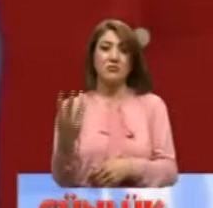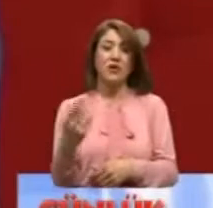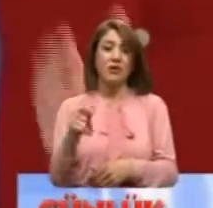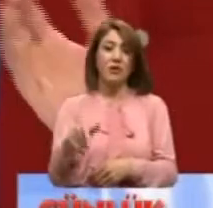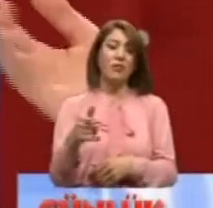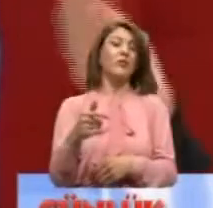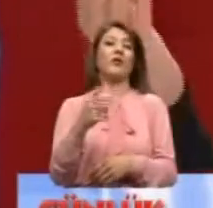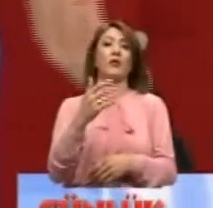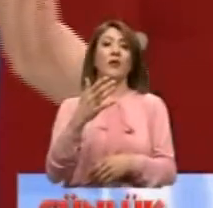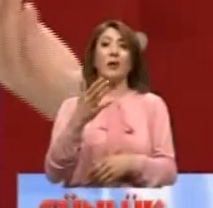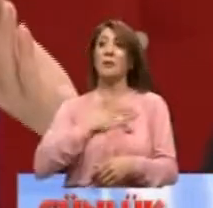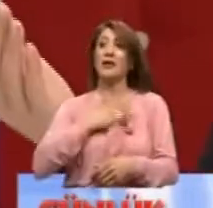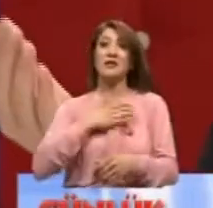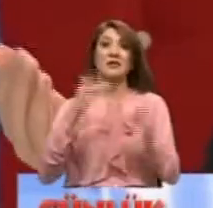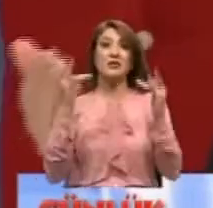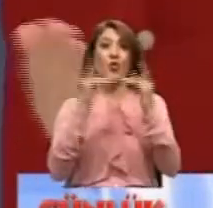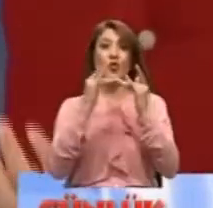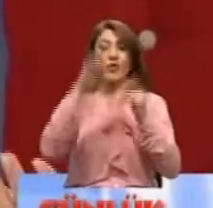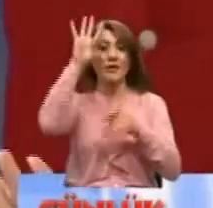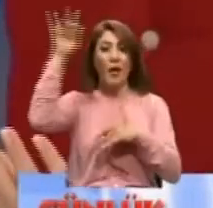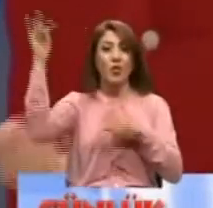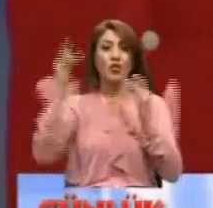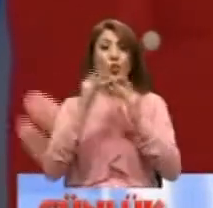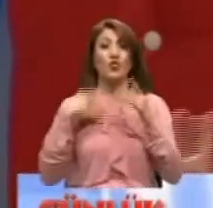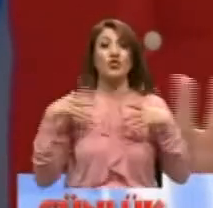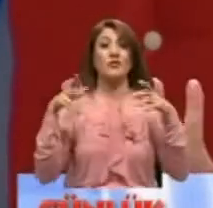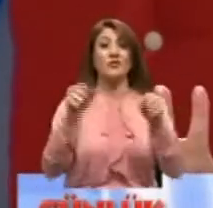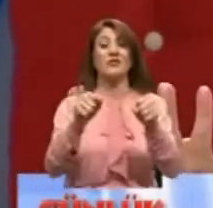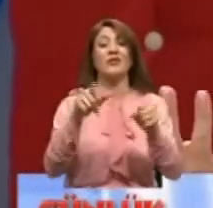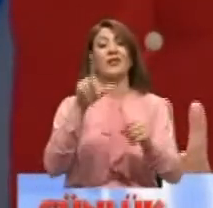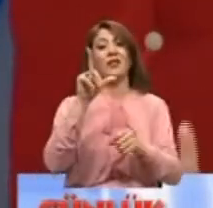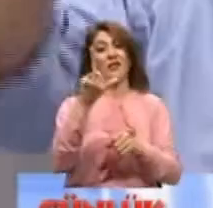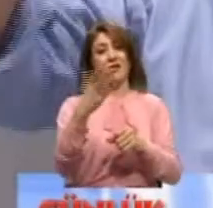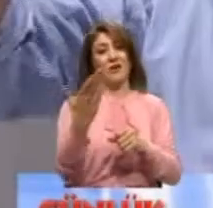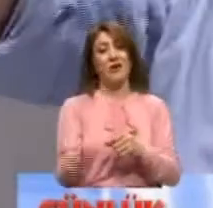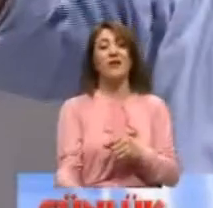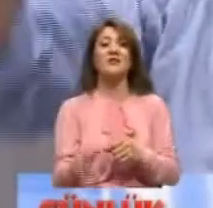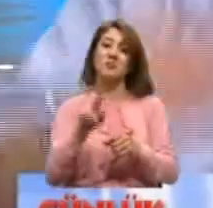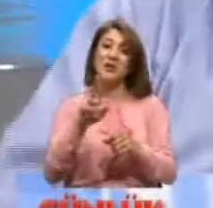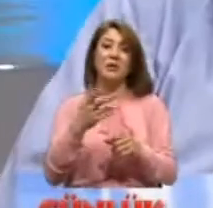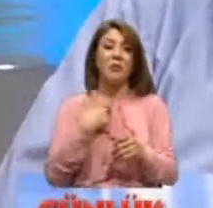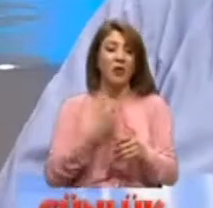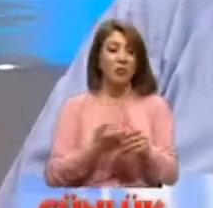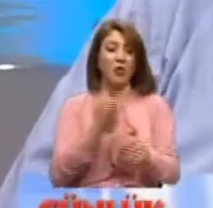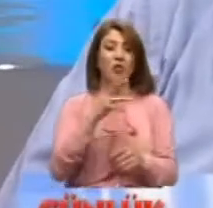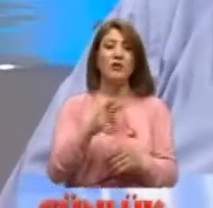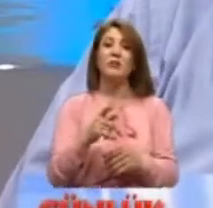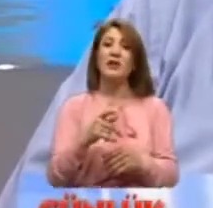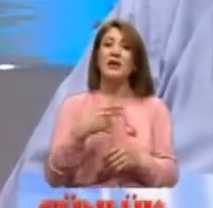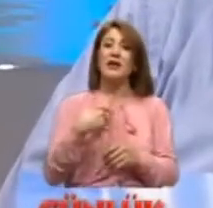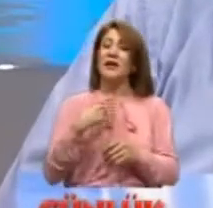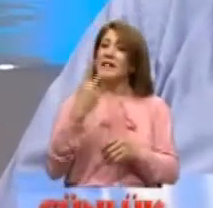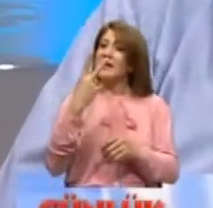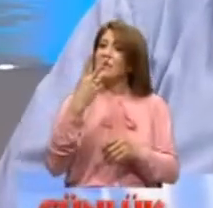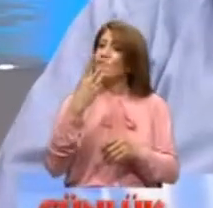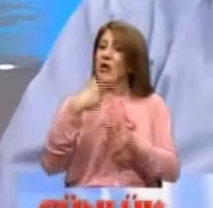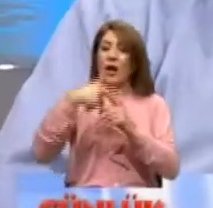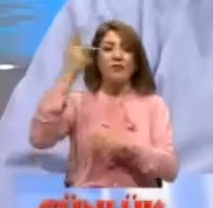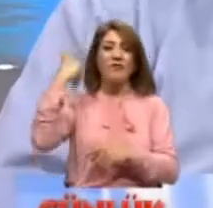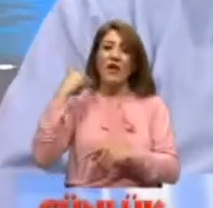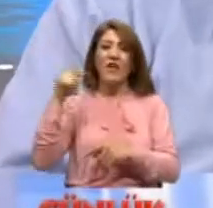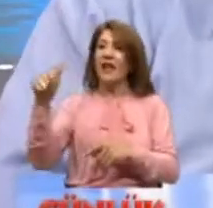Boğaz aman köprümüze sahip çıkalım köprümüze sahip çıkalım demenin de çok bir karşılığı yok. Hatırlıyor musun, bir yarım üst geçidimiz vardı 2-3 hafta önce. Ay,